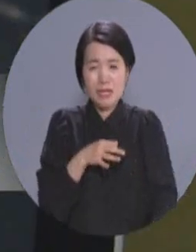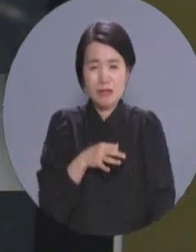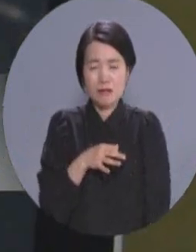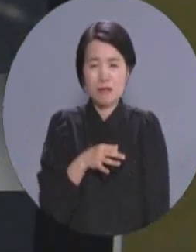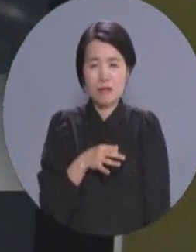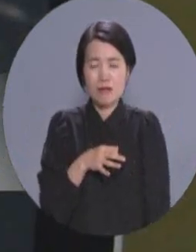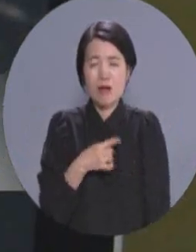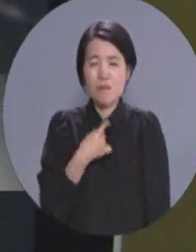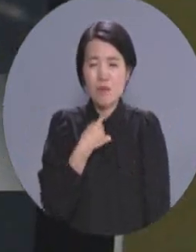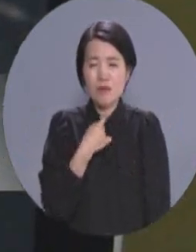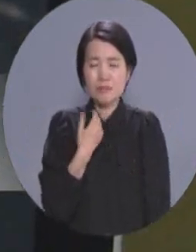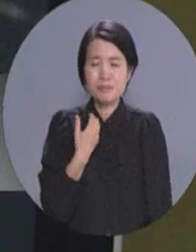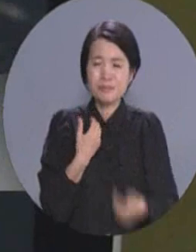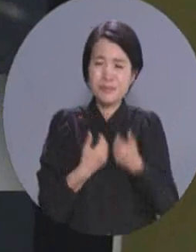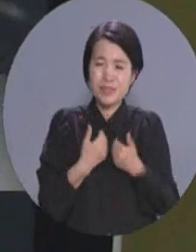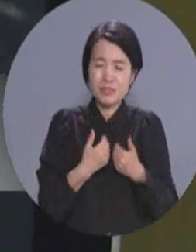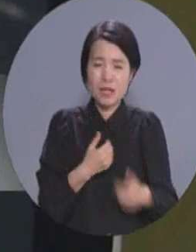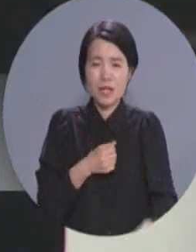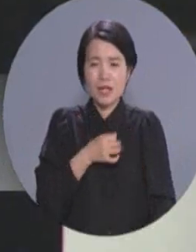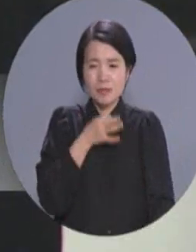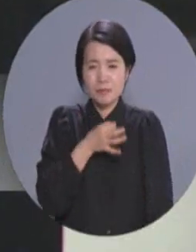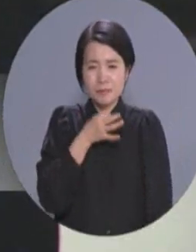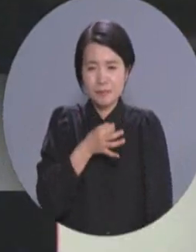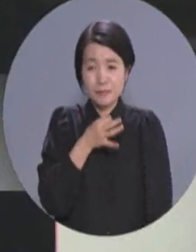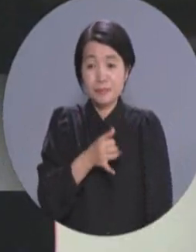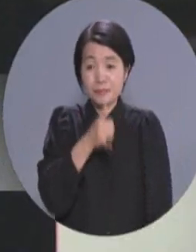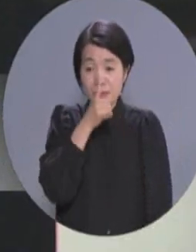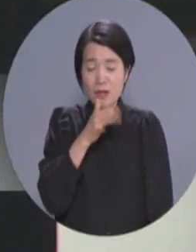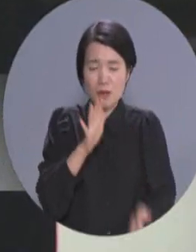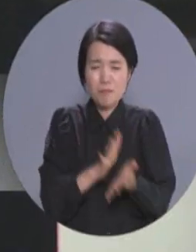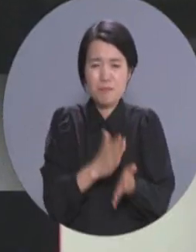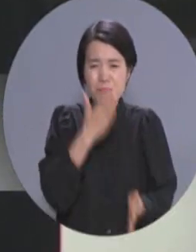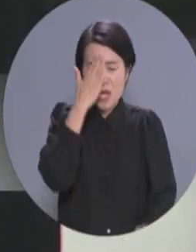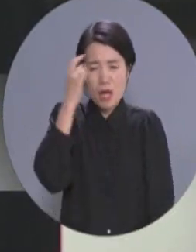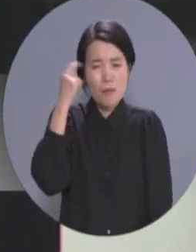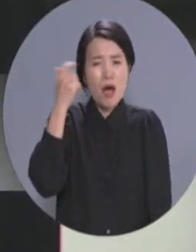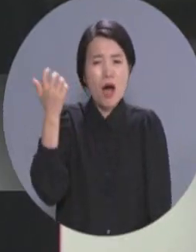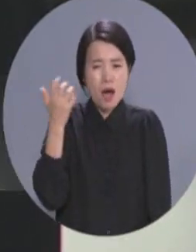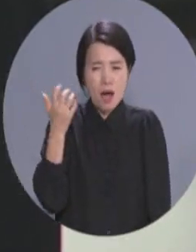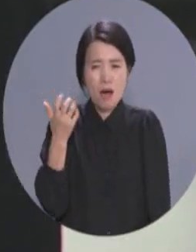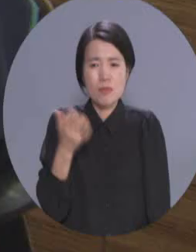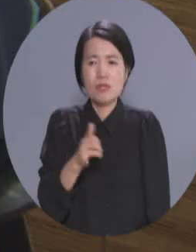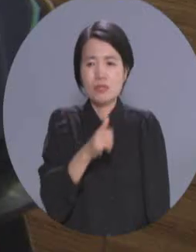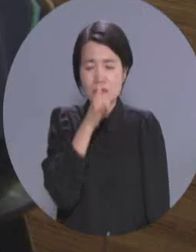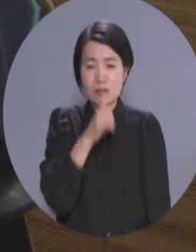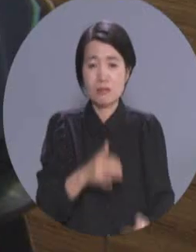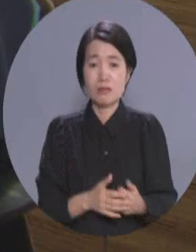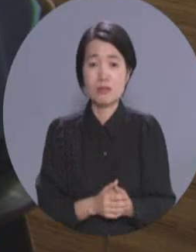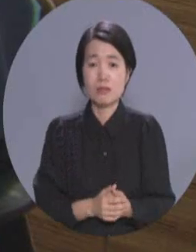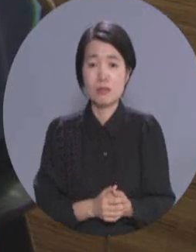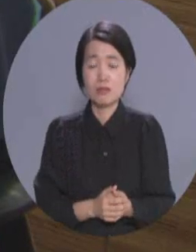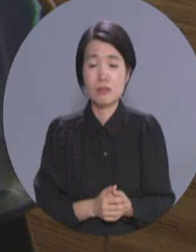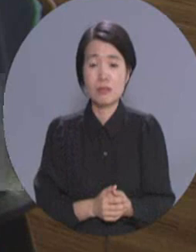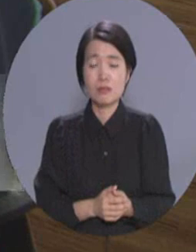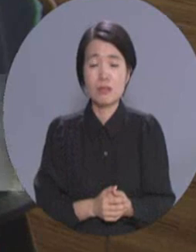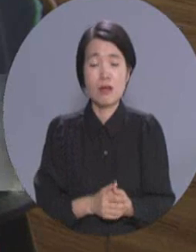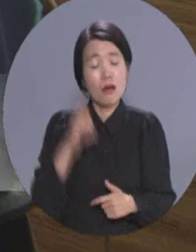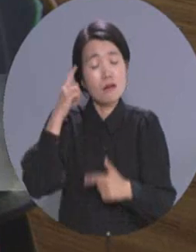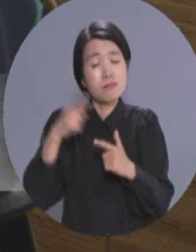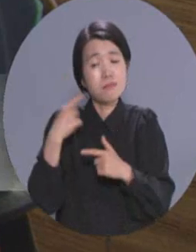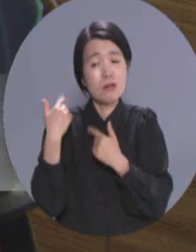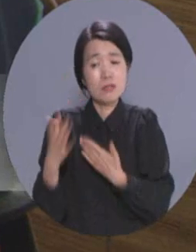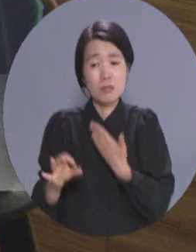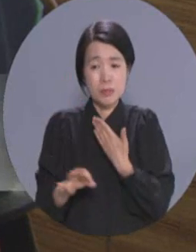없어도 목에 이물감이나 헛기침이 심하고 고열과 두통 등의 증상을 동반합니다 이누염을 초기에